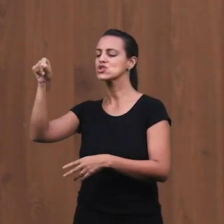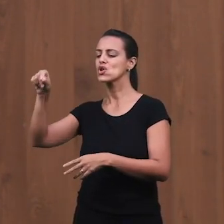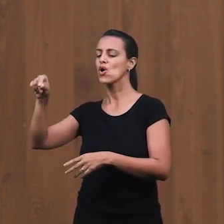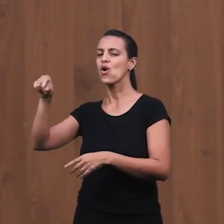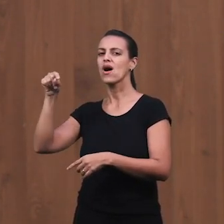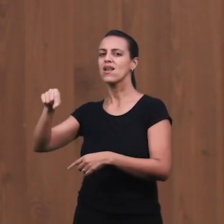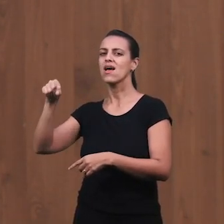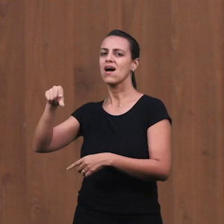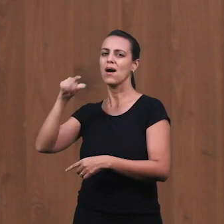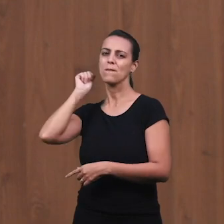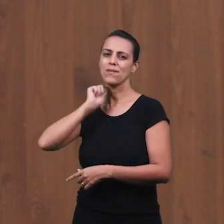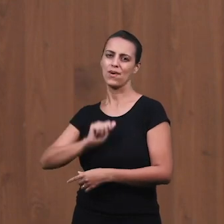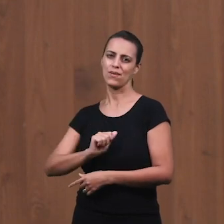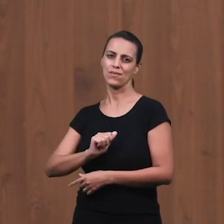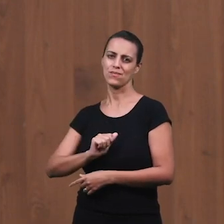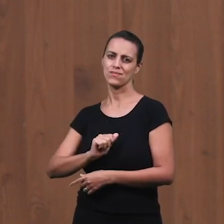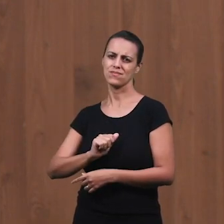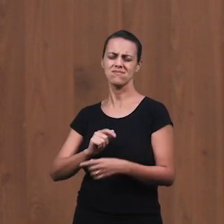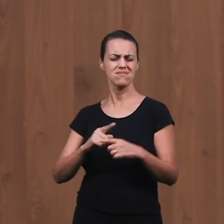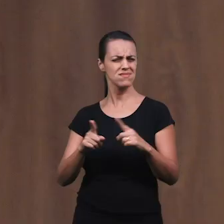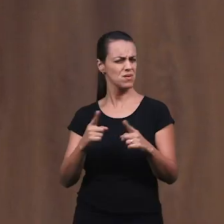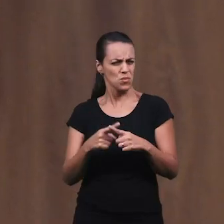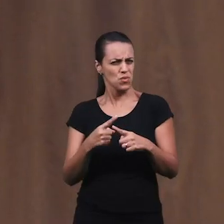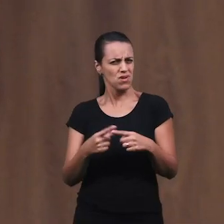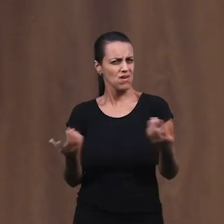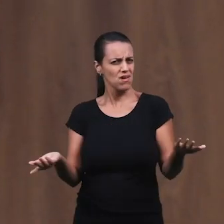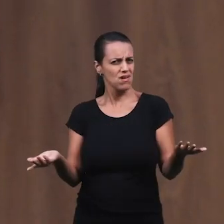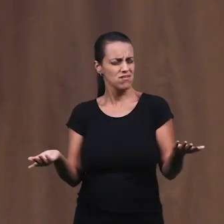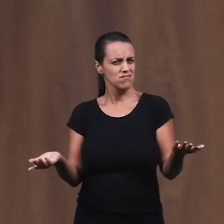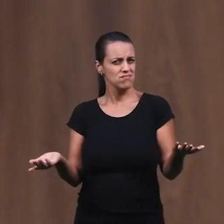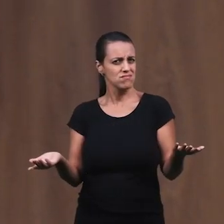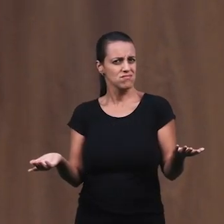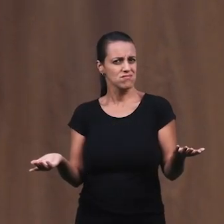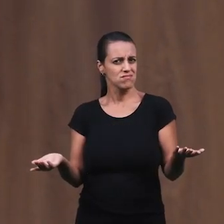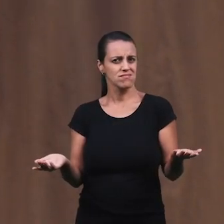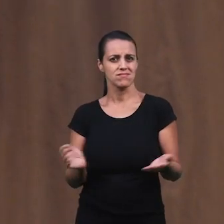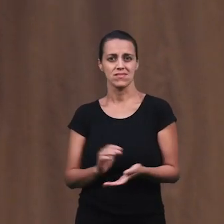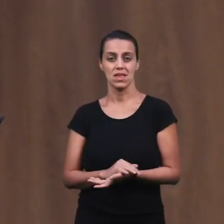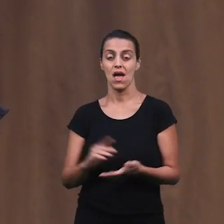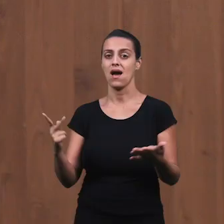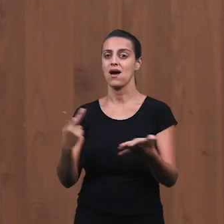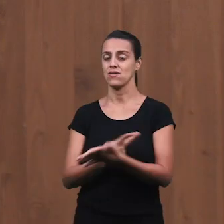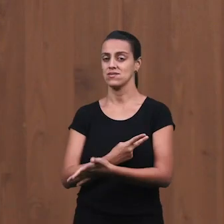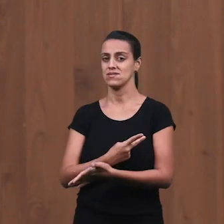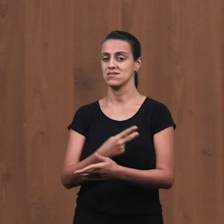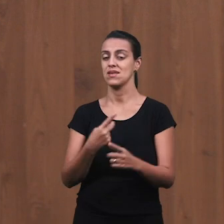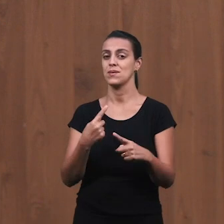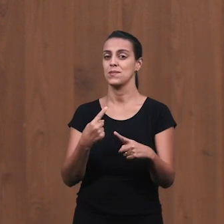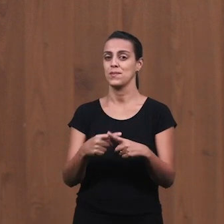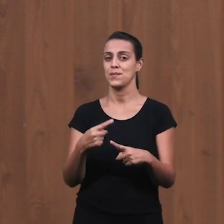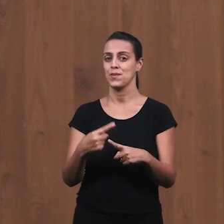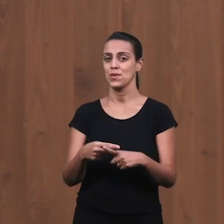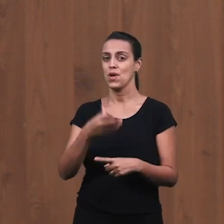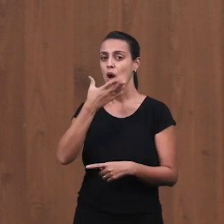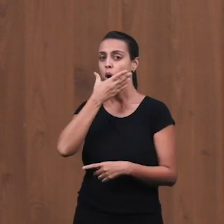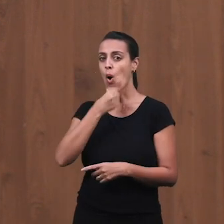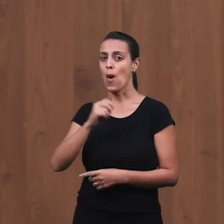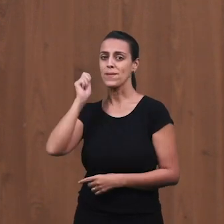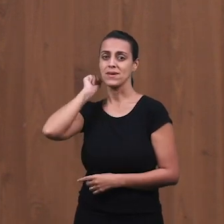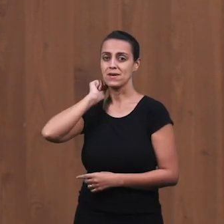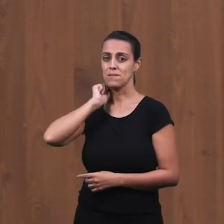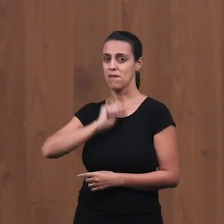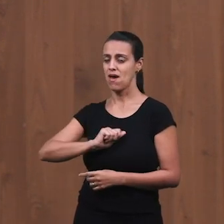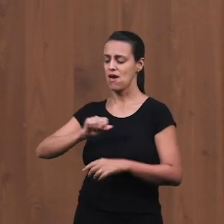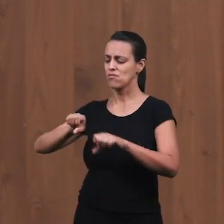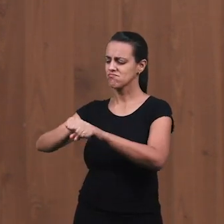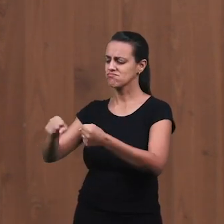l'offrande de Caïn et il a accepté l'offrande d'Abel. Et pourquoi cela s'est passé? Cela s'est passé parce que